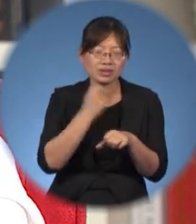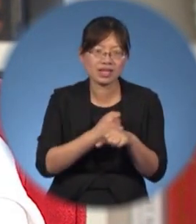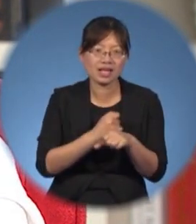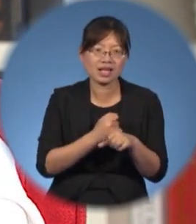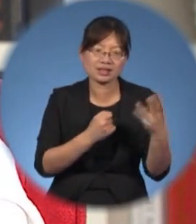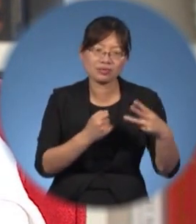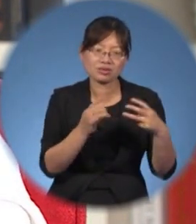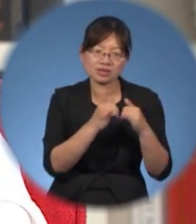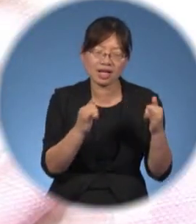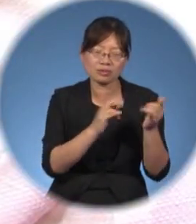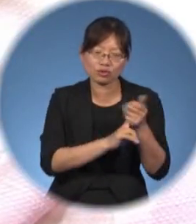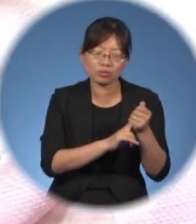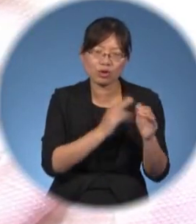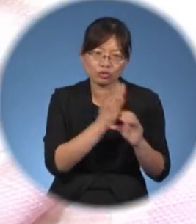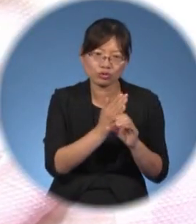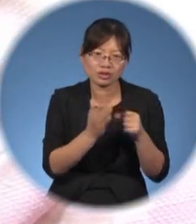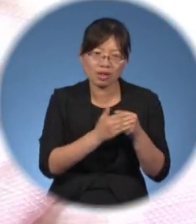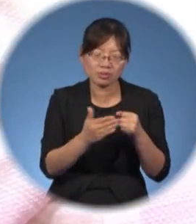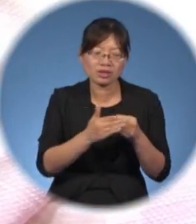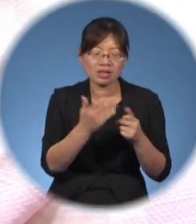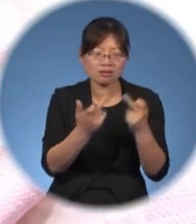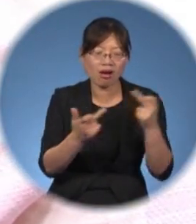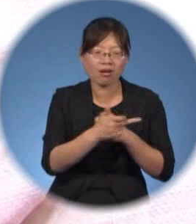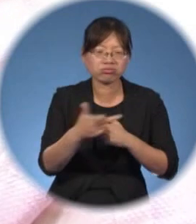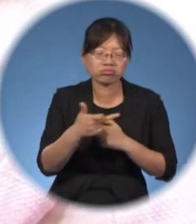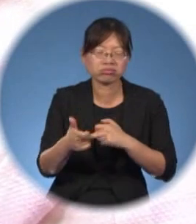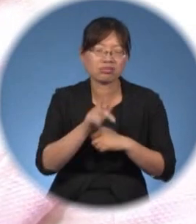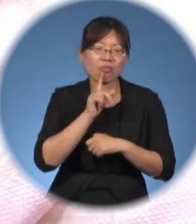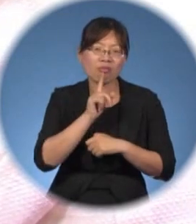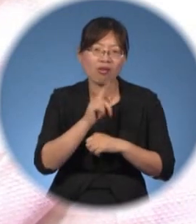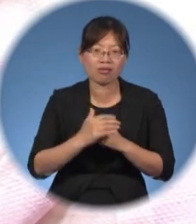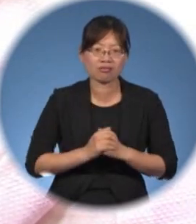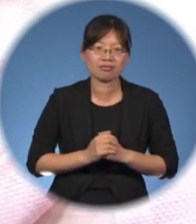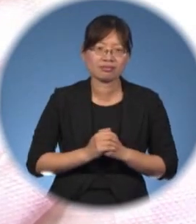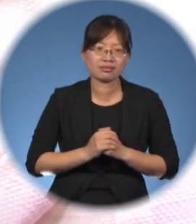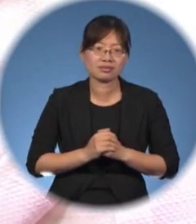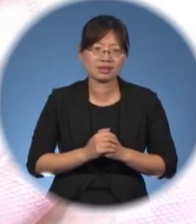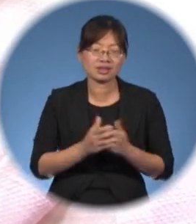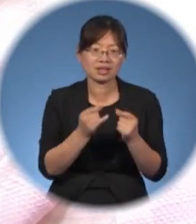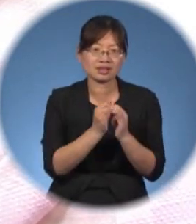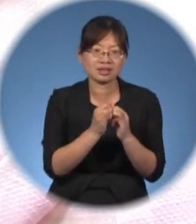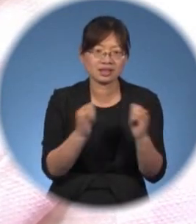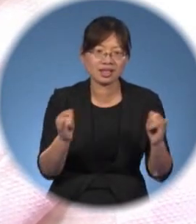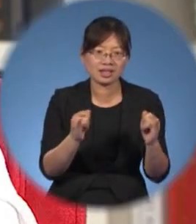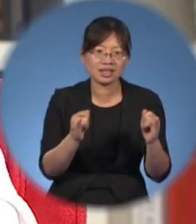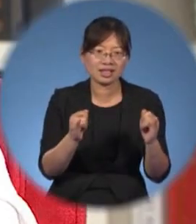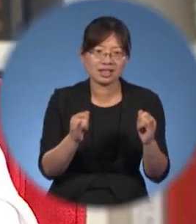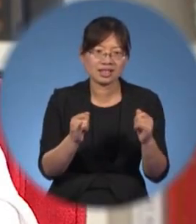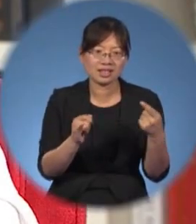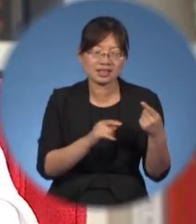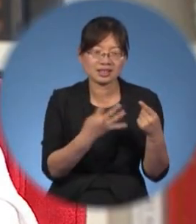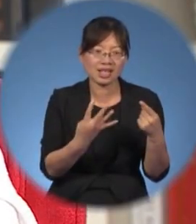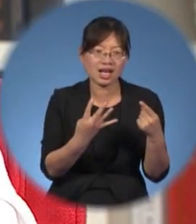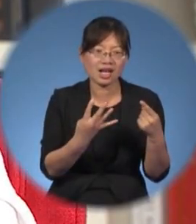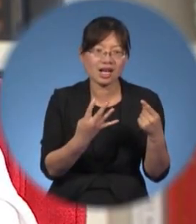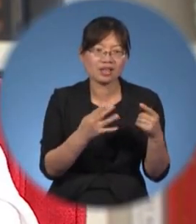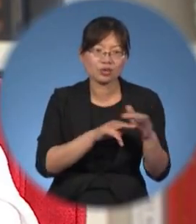3,000명 있었어요. 그러니까 얼마나 큰 산입니까? 3,000명이 있었으니까. 예. 그 사람들이 거기서 저희 일자에 퇴각을